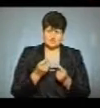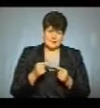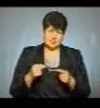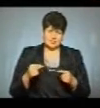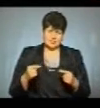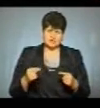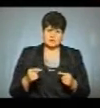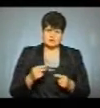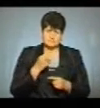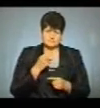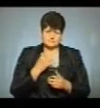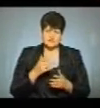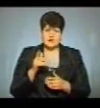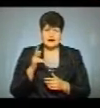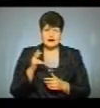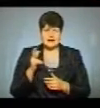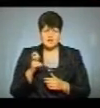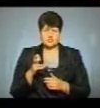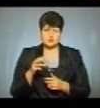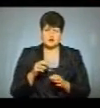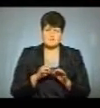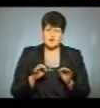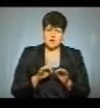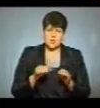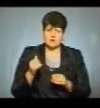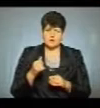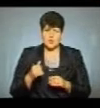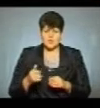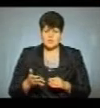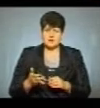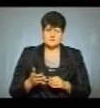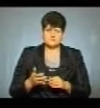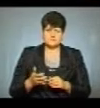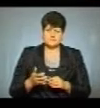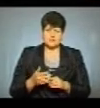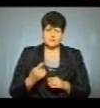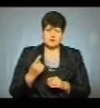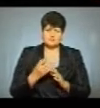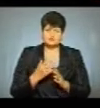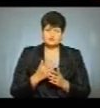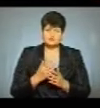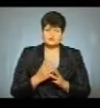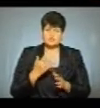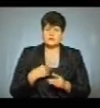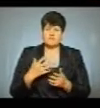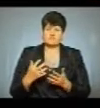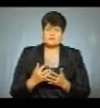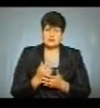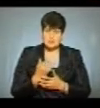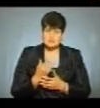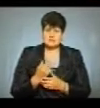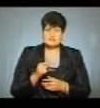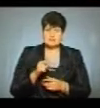види продуктів. От гречка, макарони, там олія. І насамперед це нам вдалося завдяки